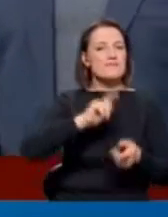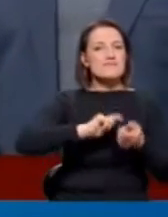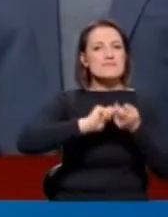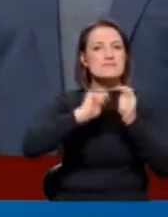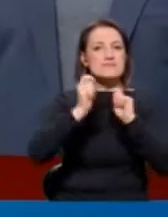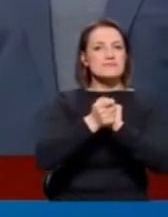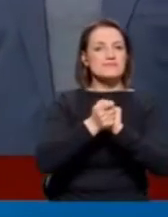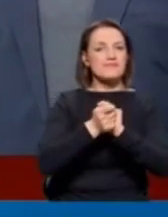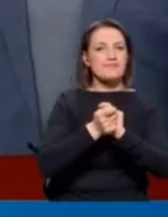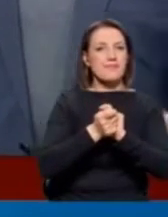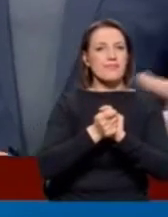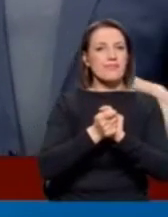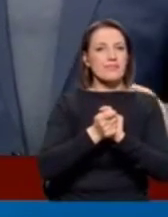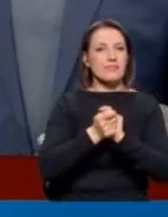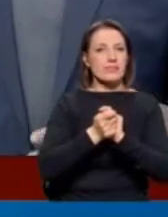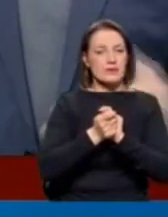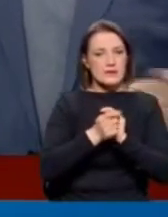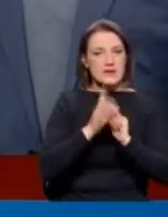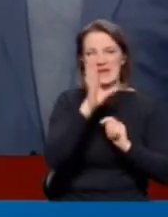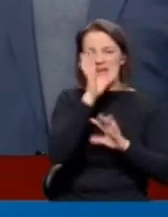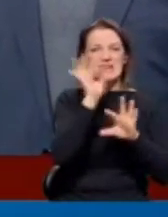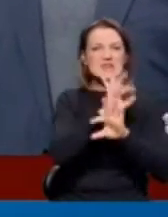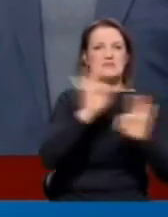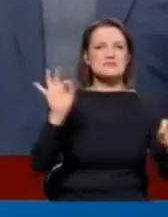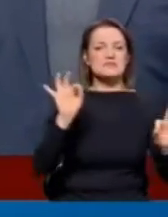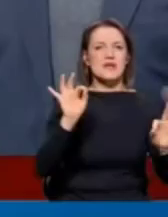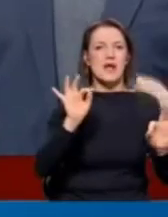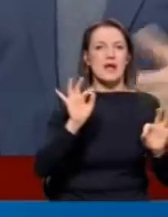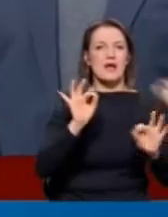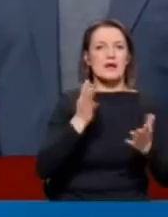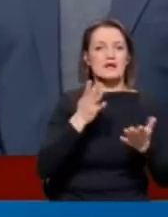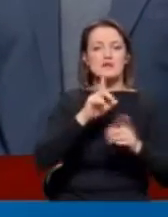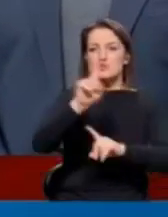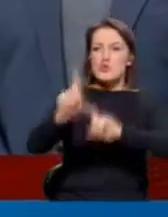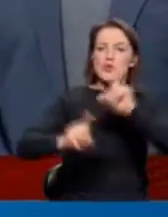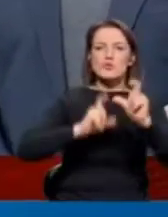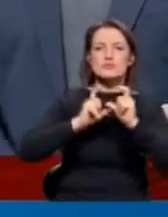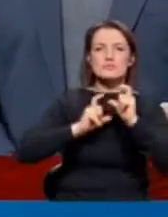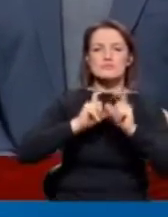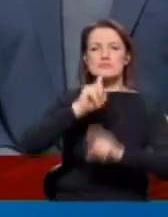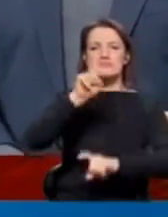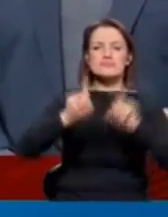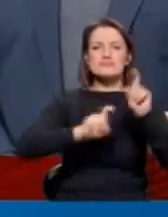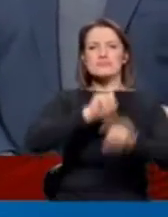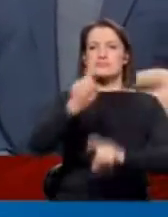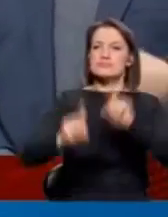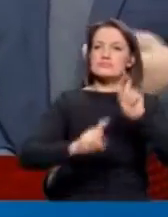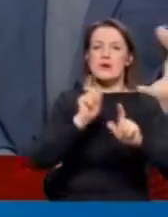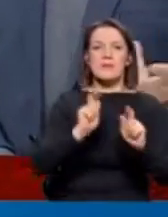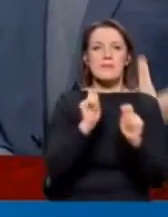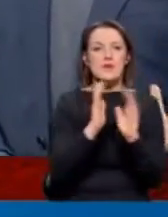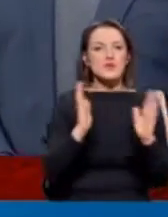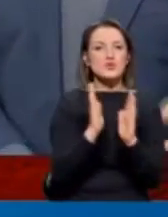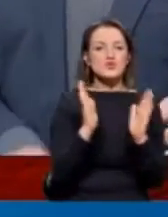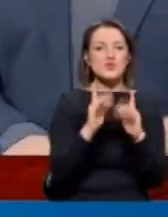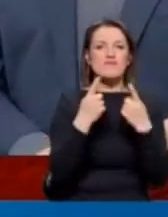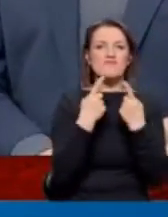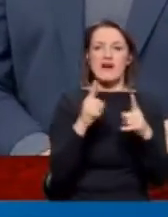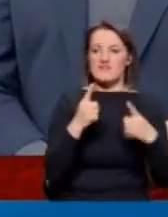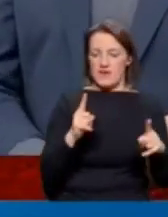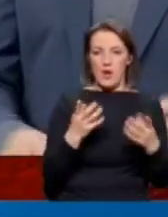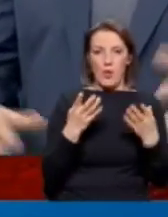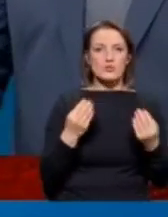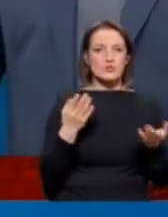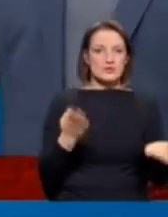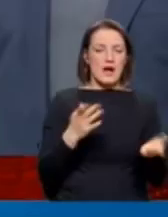değişimine Yani bu Kimse üstüne gidemedik kimse sorgulama the şimdi öyle küçük farklılıklar